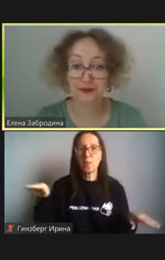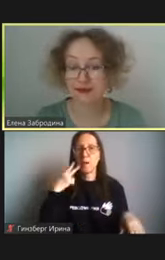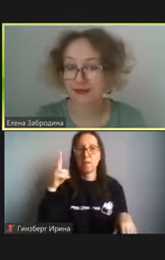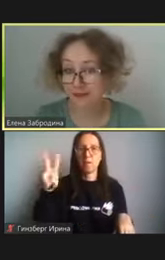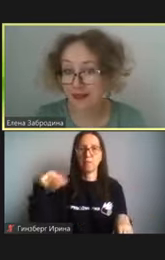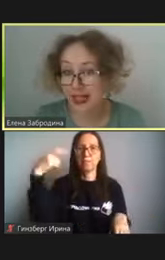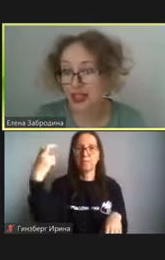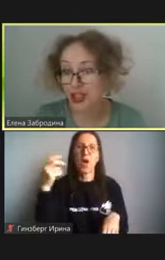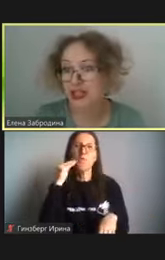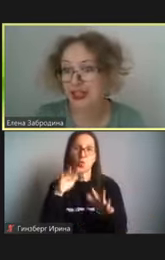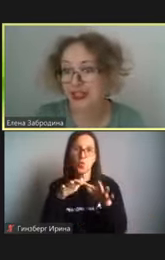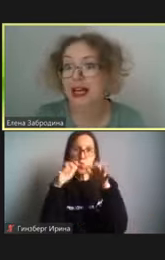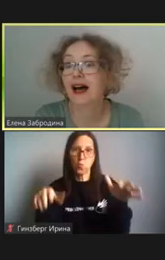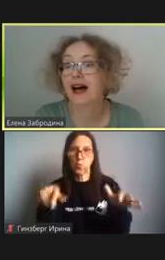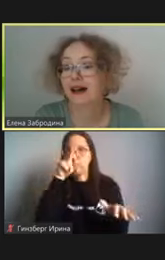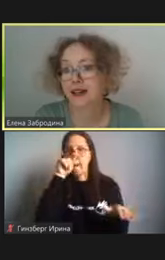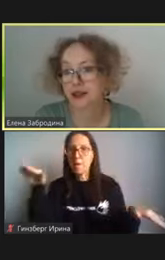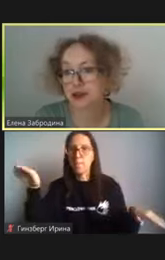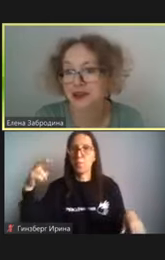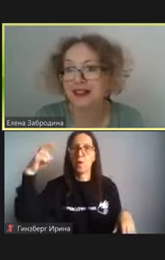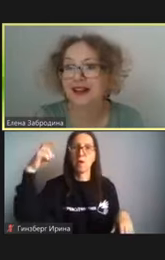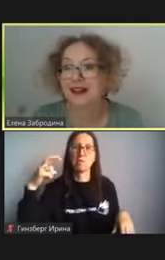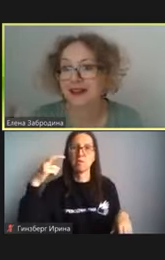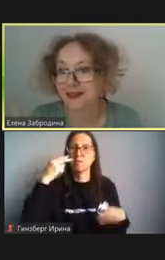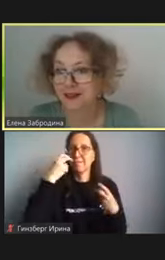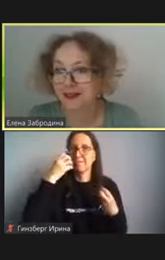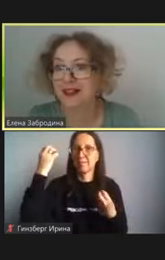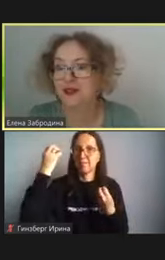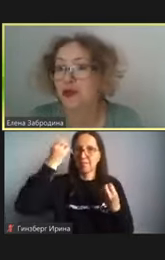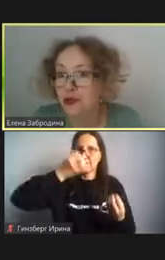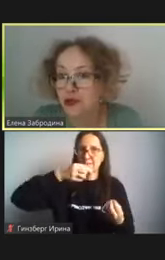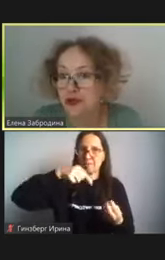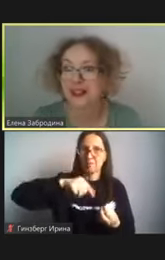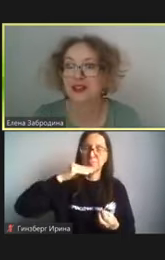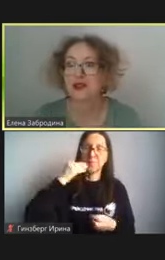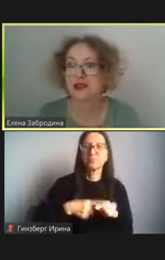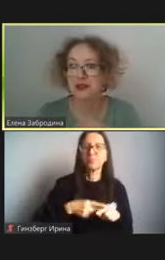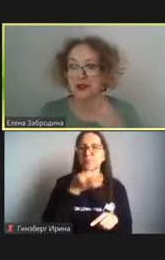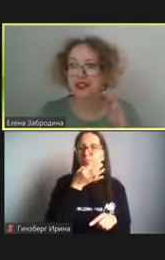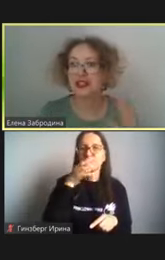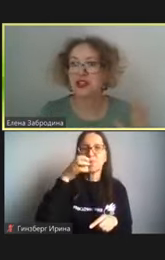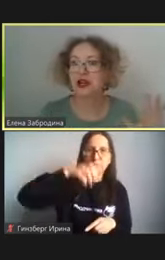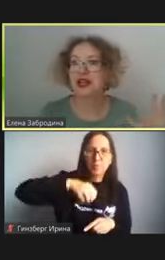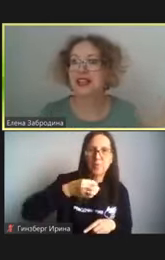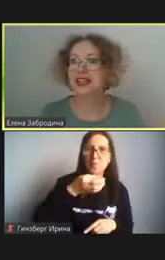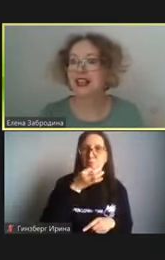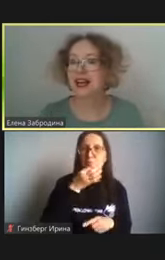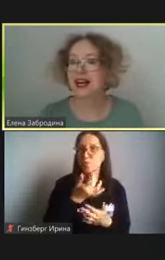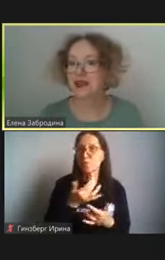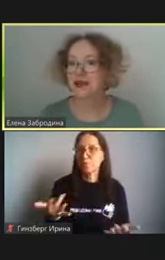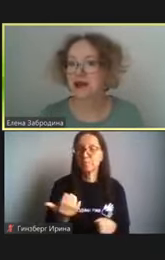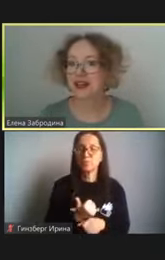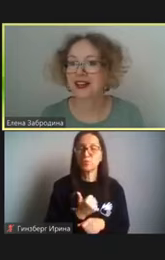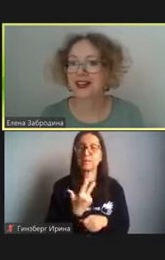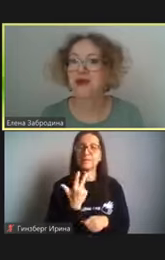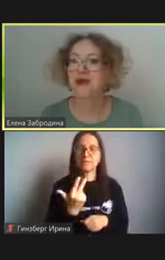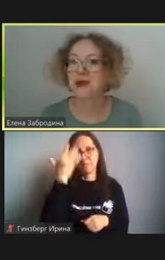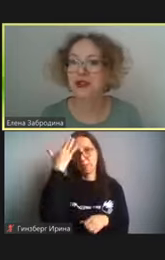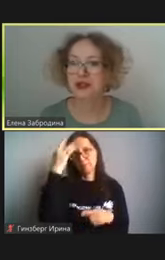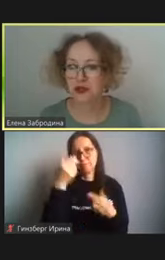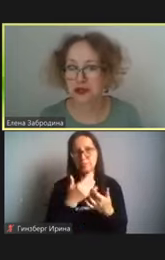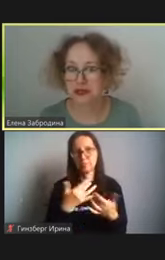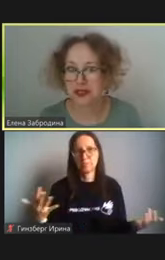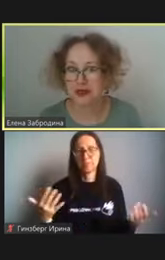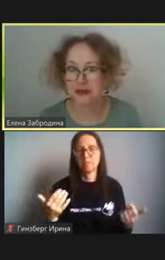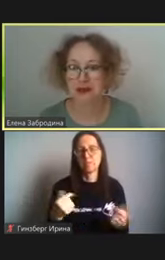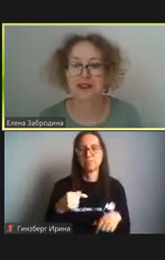фруктами, конечно, это, собственно, вкус. То есть, вот видите, еще три аллегории